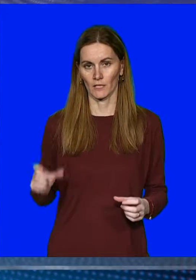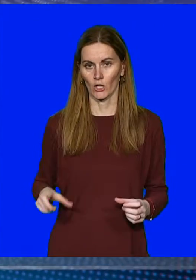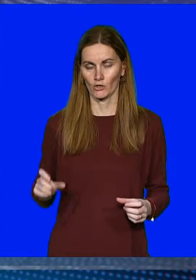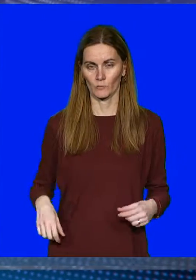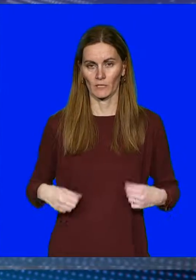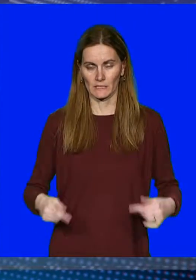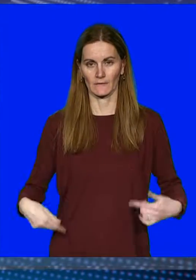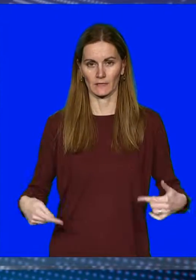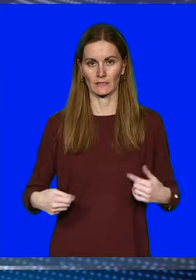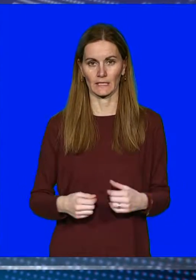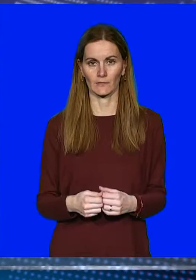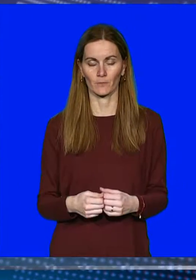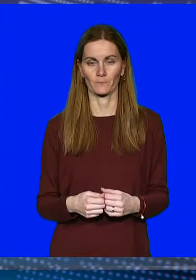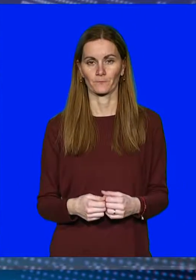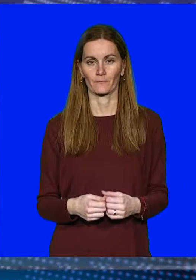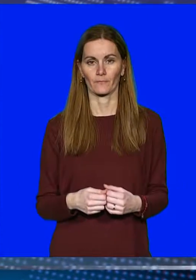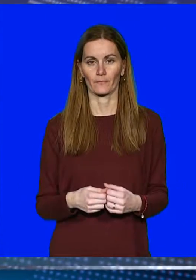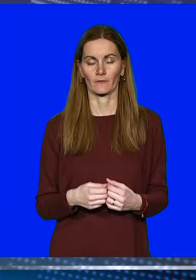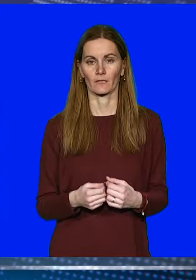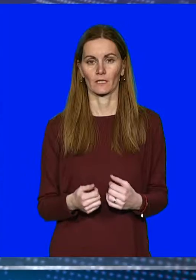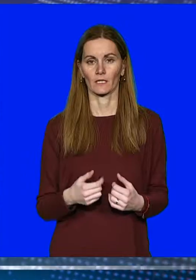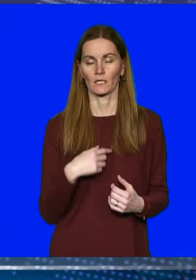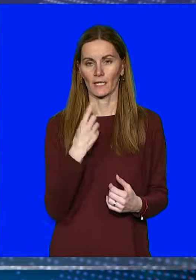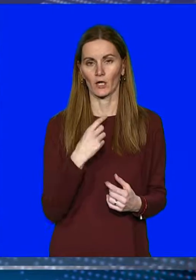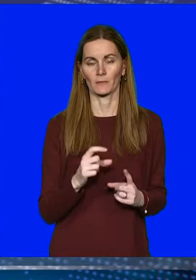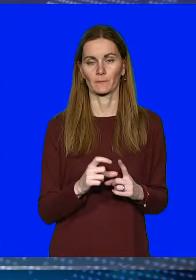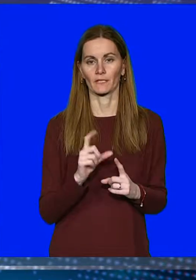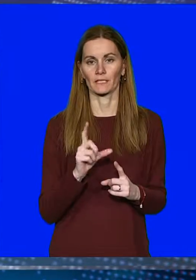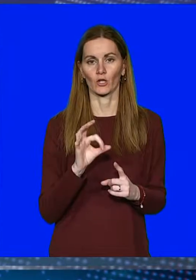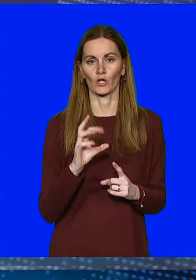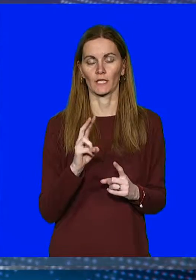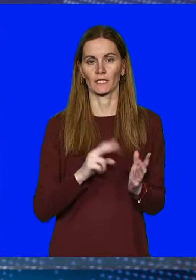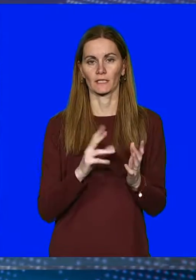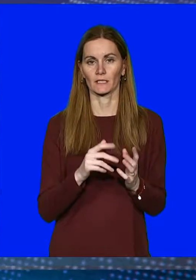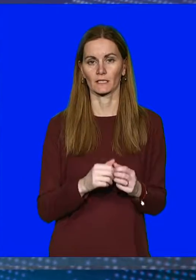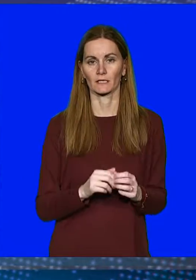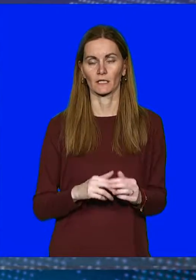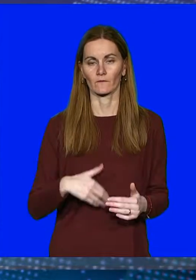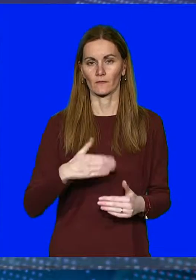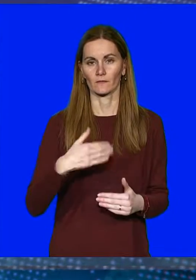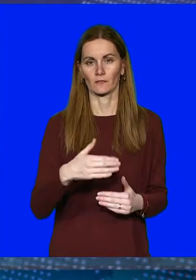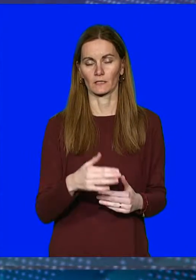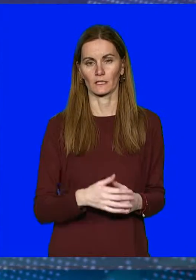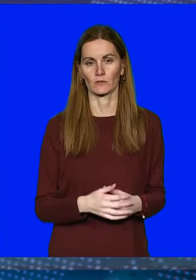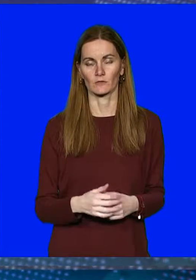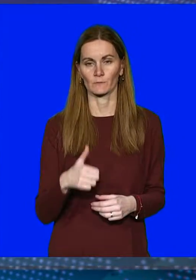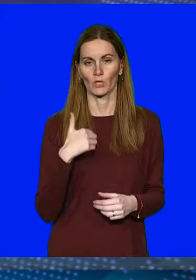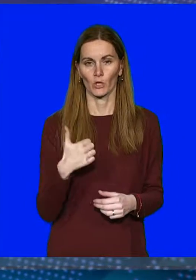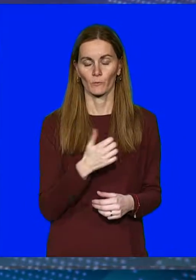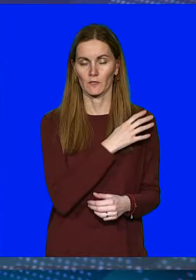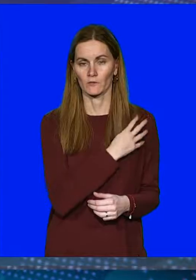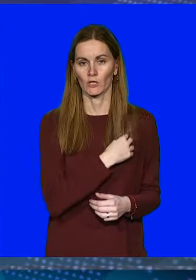osoba s invaliditetom. Tu smo zaista, rekao bih, pioniri, zato jer krenuli